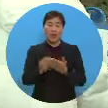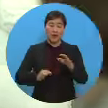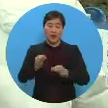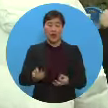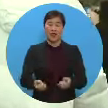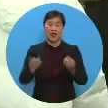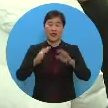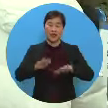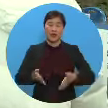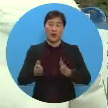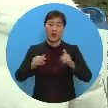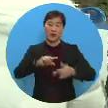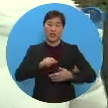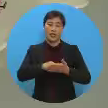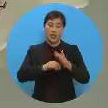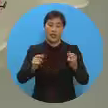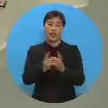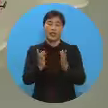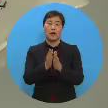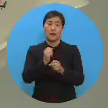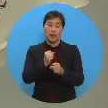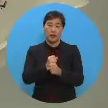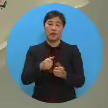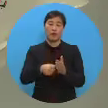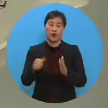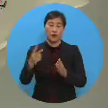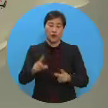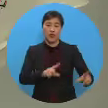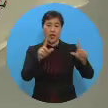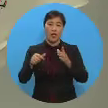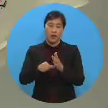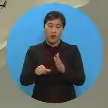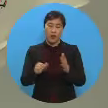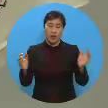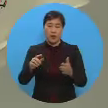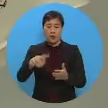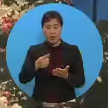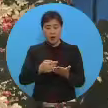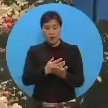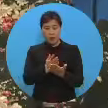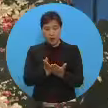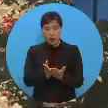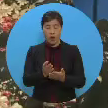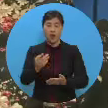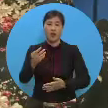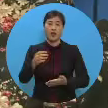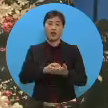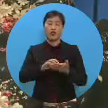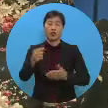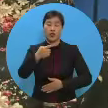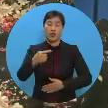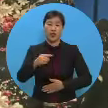나눔 바자회는 전남 도민 명예 기자들이 직접 만든 수제품과 생활용품 등 100여 개 품목에 천여점을